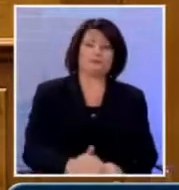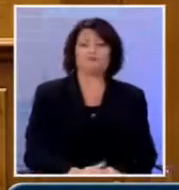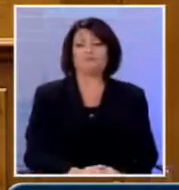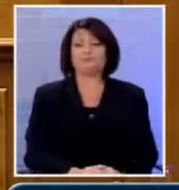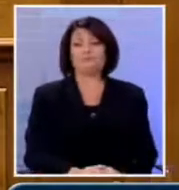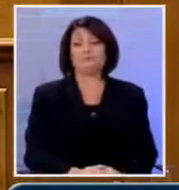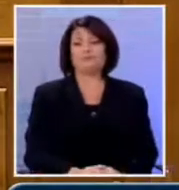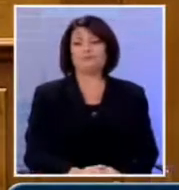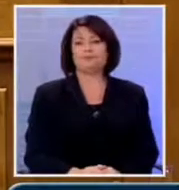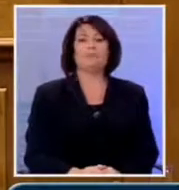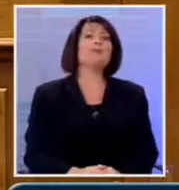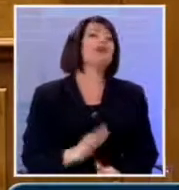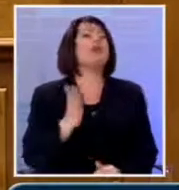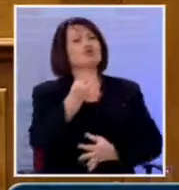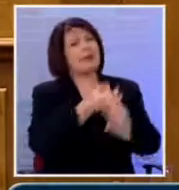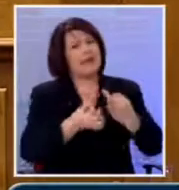Υπάρχει μια άποψη που λέει,